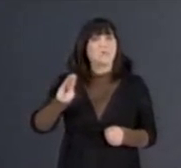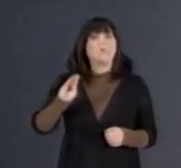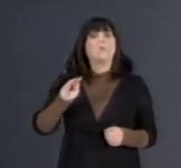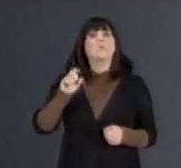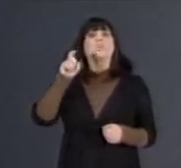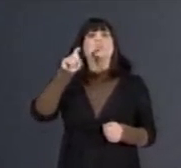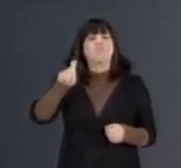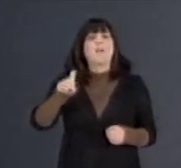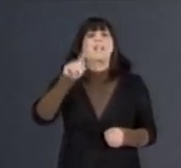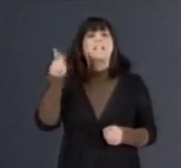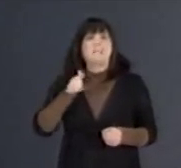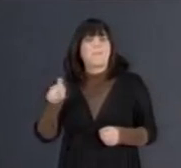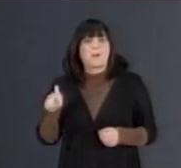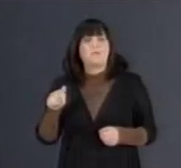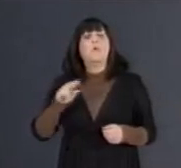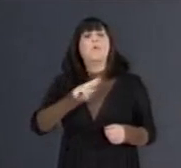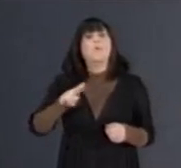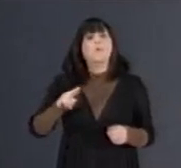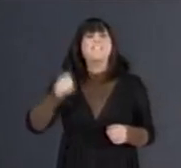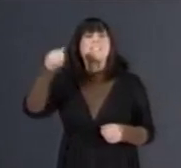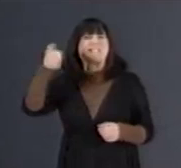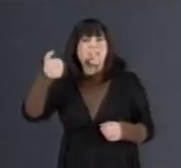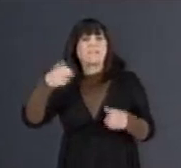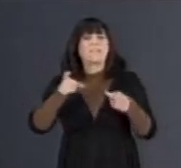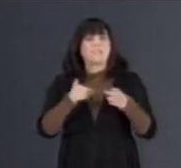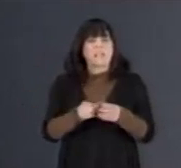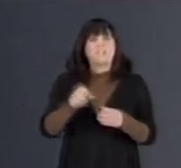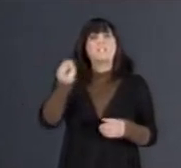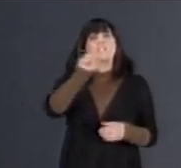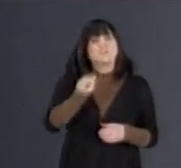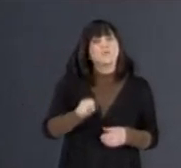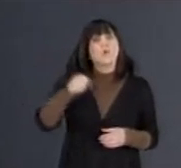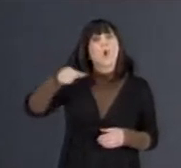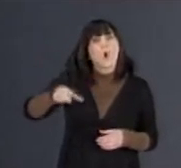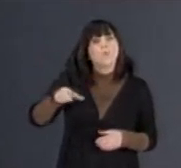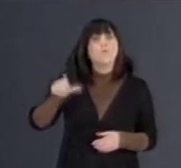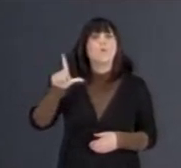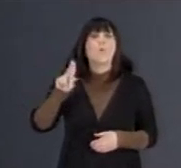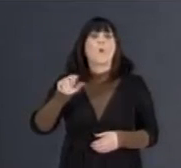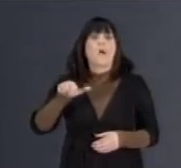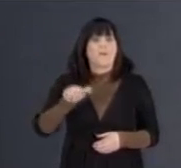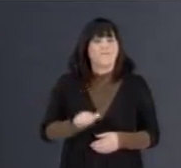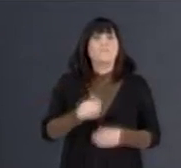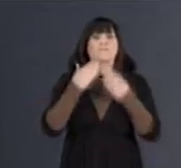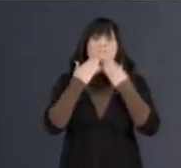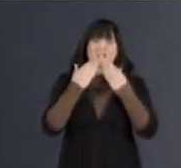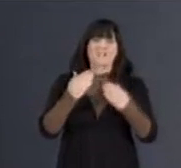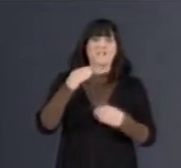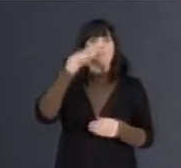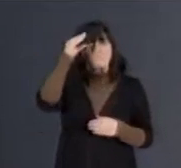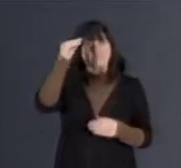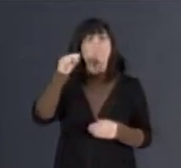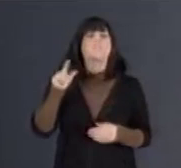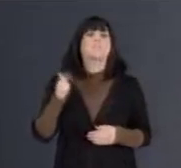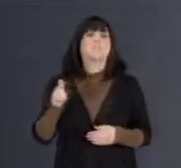u fuqsid distret li huqa siħħi u għal-ormi u għal-luqa. Dauk. Nħin għraċiak. Għraċiak. Sor Zammiet